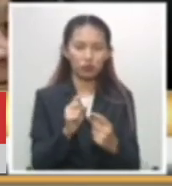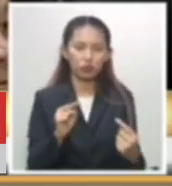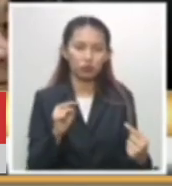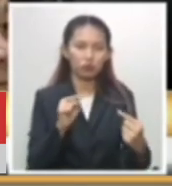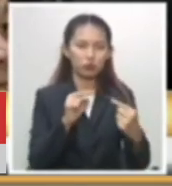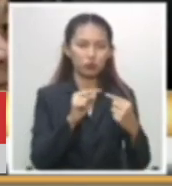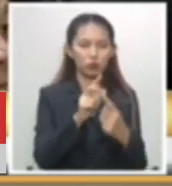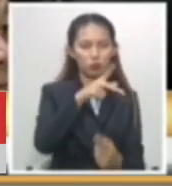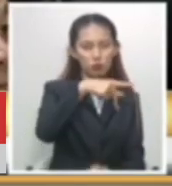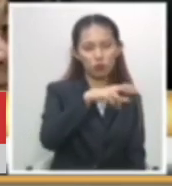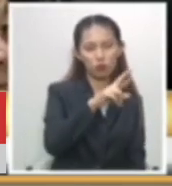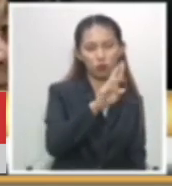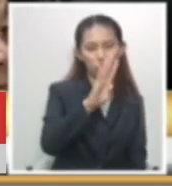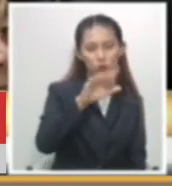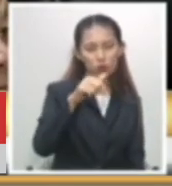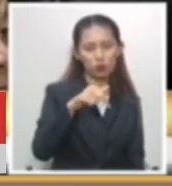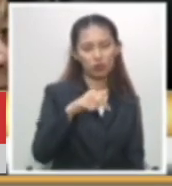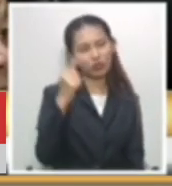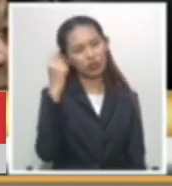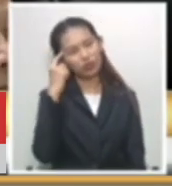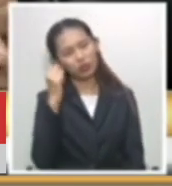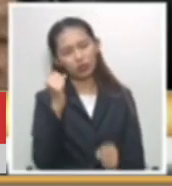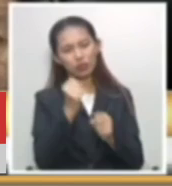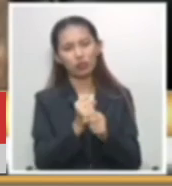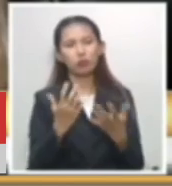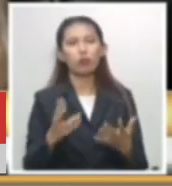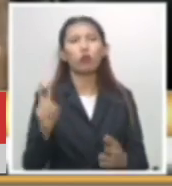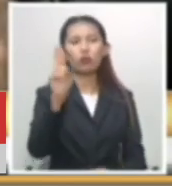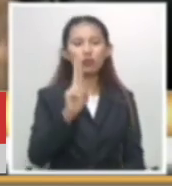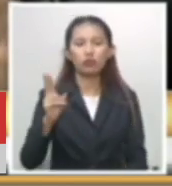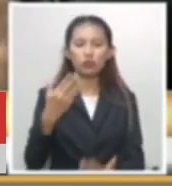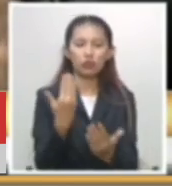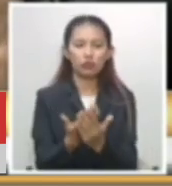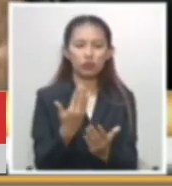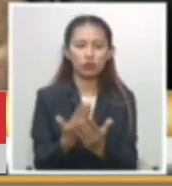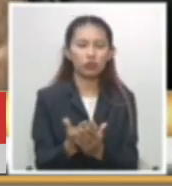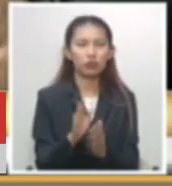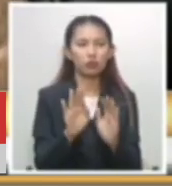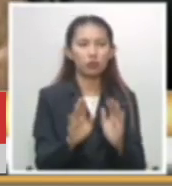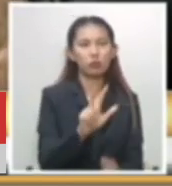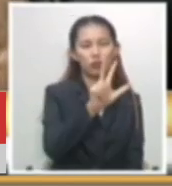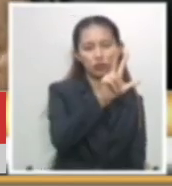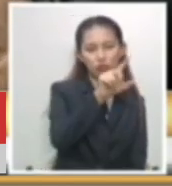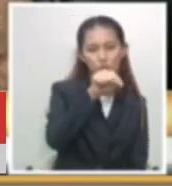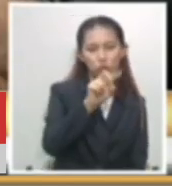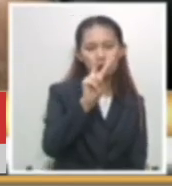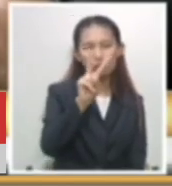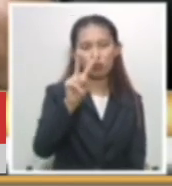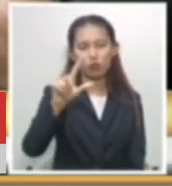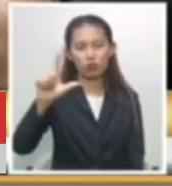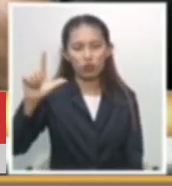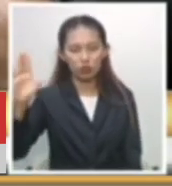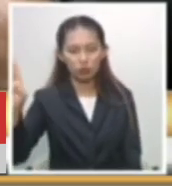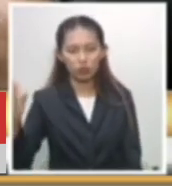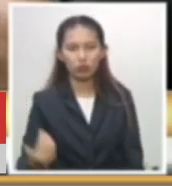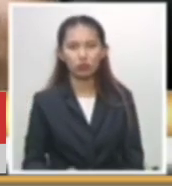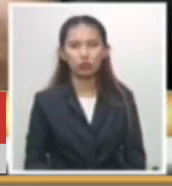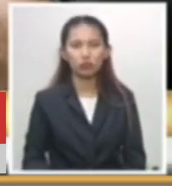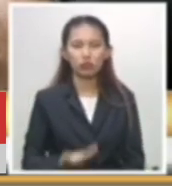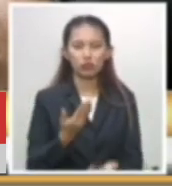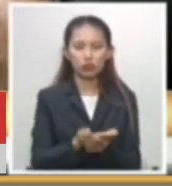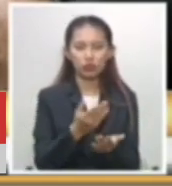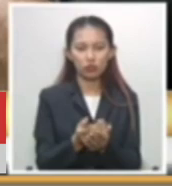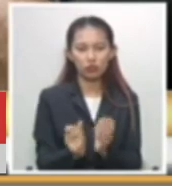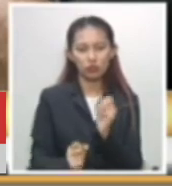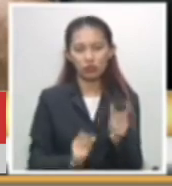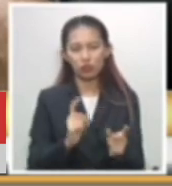ากต้องการใช้เงินรัฐบาลต้องการใช้เงิน 3.2 ล้านล้านสำหรับค่าใช้จ่ายของ